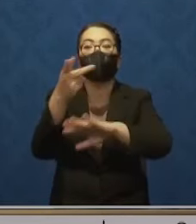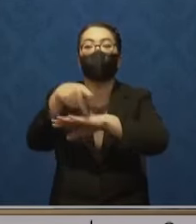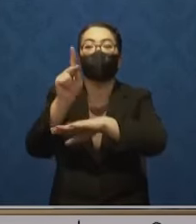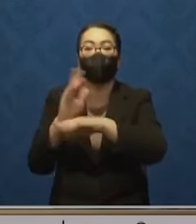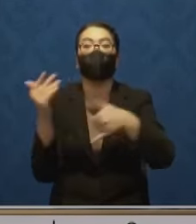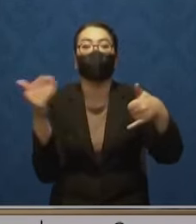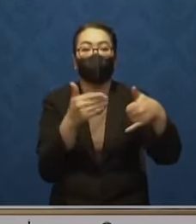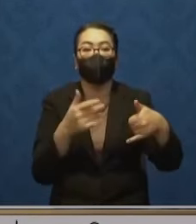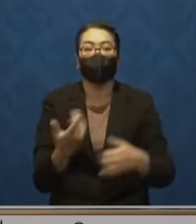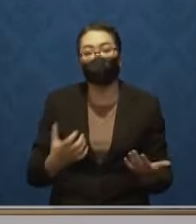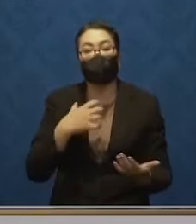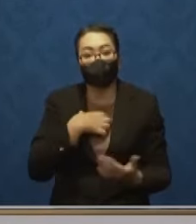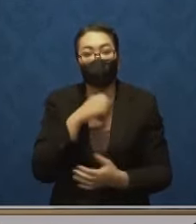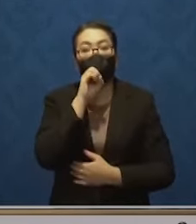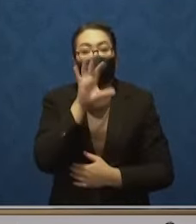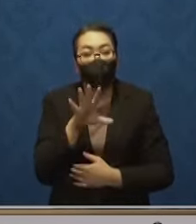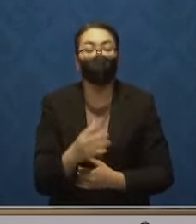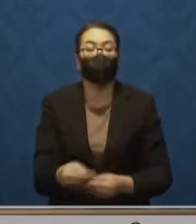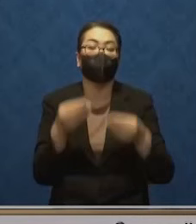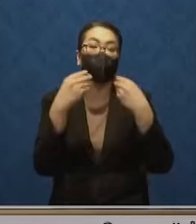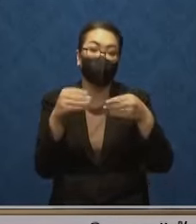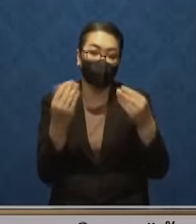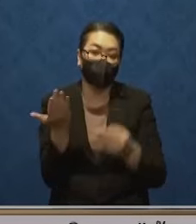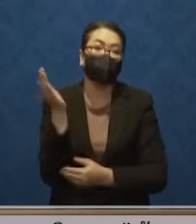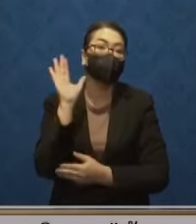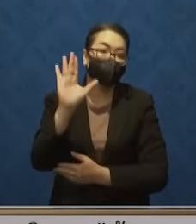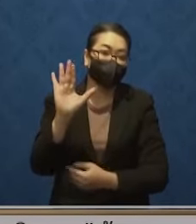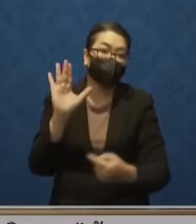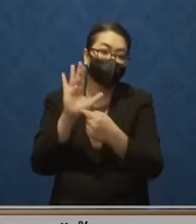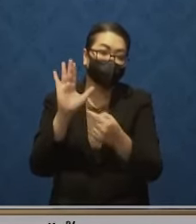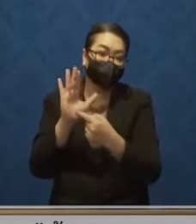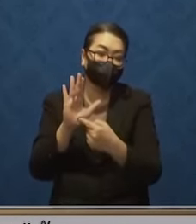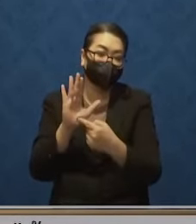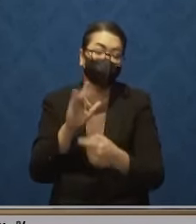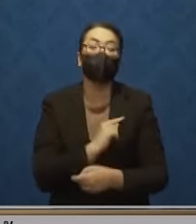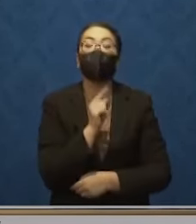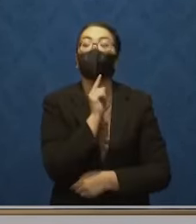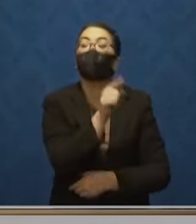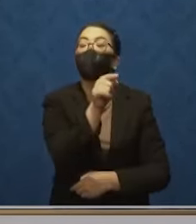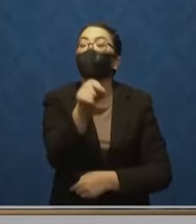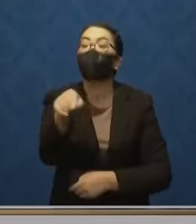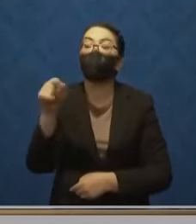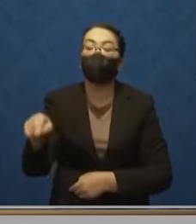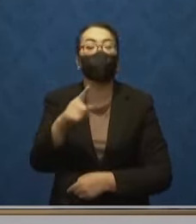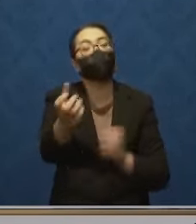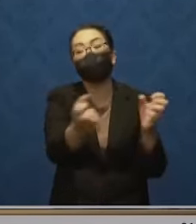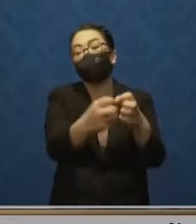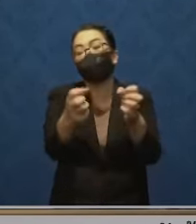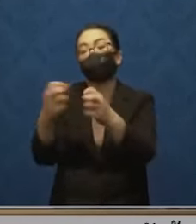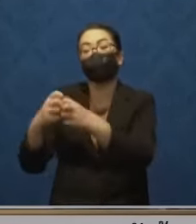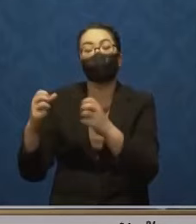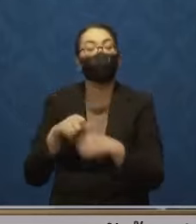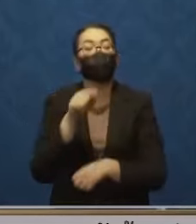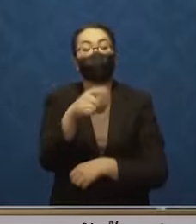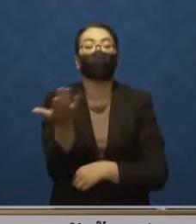สิ่งนั้นคือกระจกกระจกบานนี้เวลาที่ท่านชี้หน้าใครบอกว่าก่อความวุ่นวายความไม่สงบ